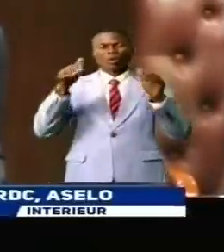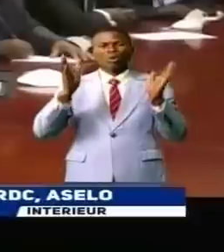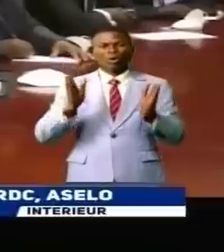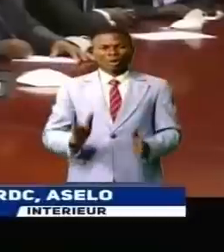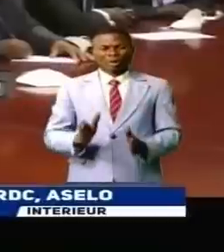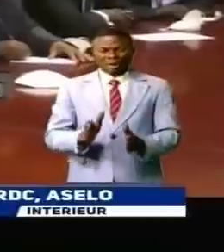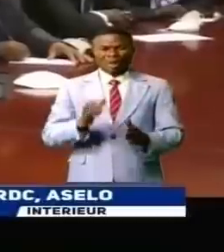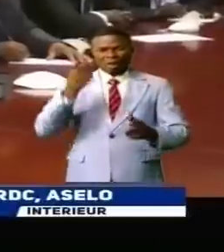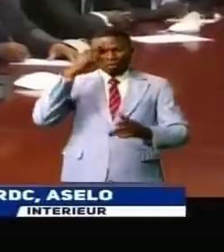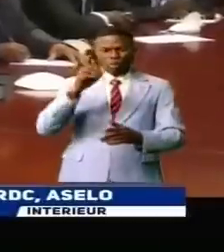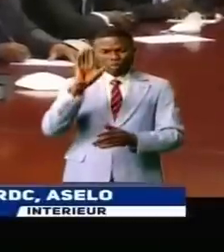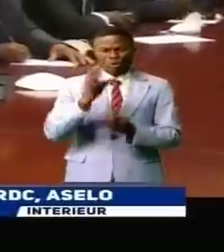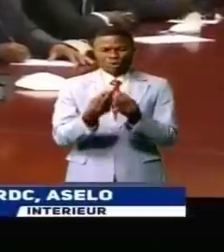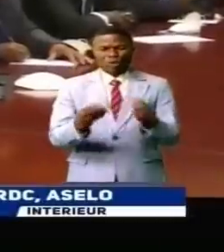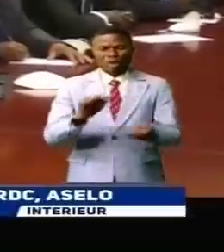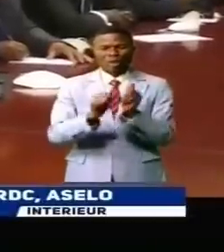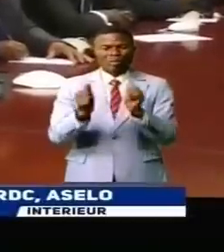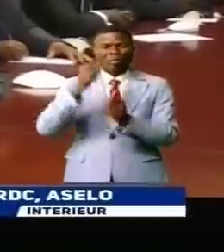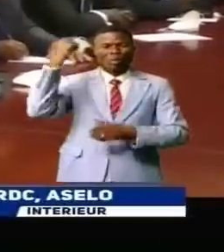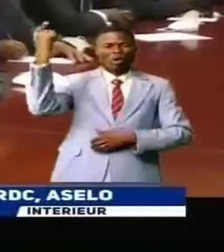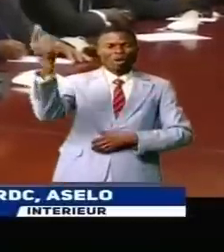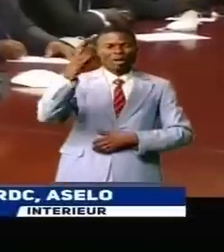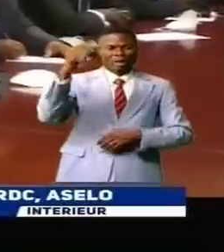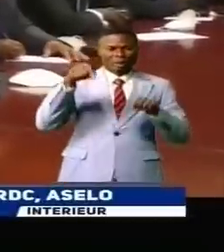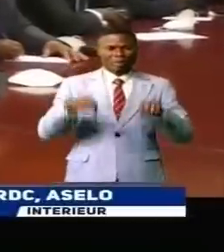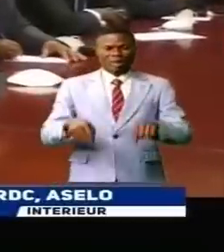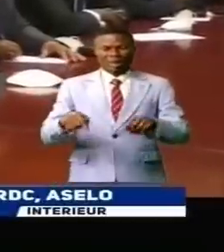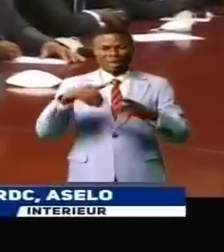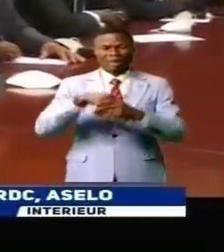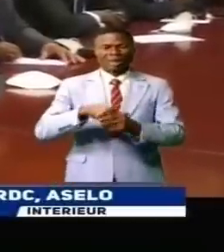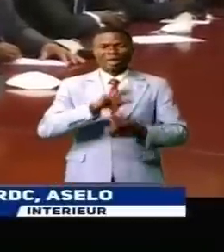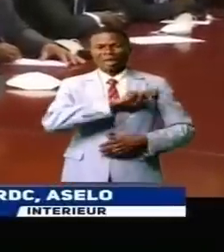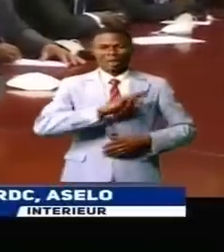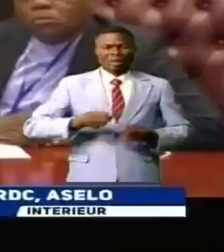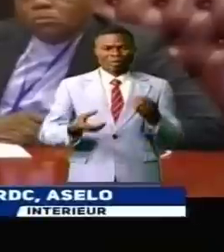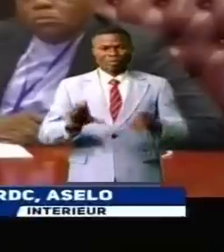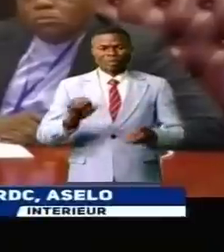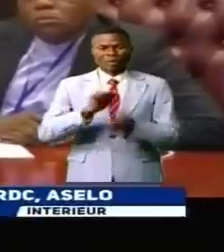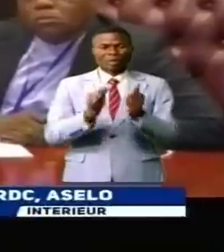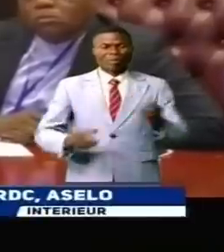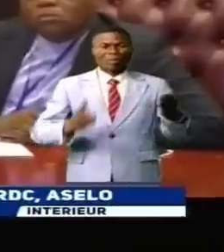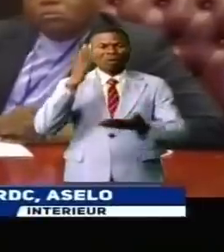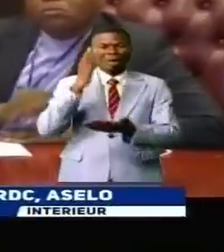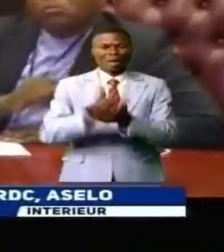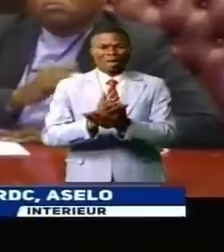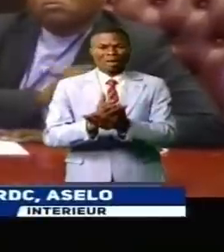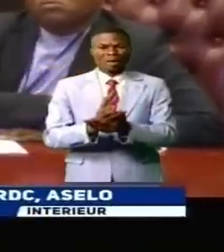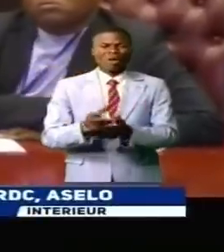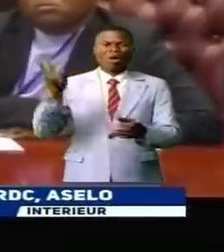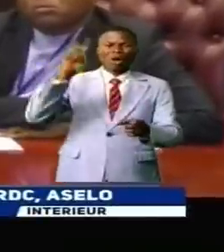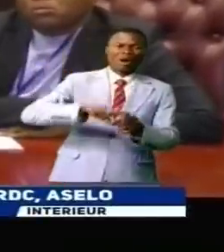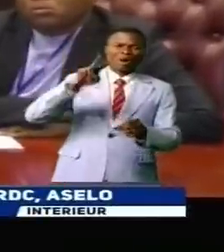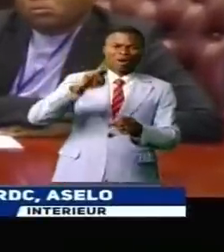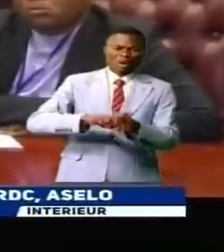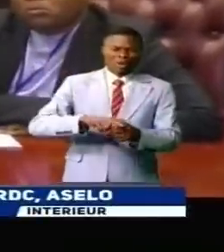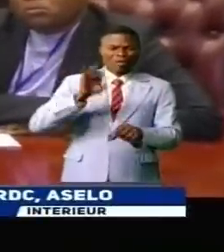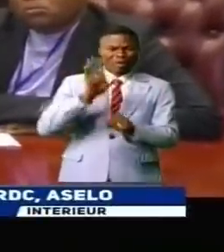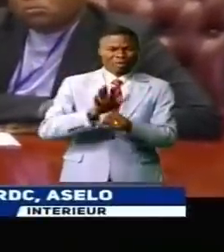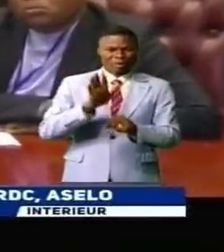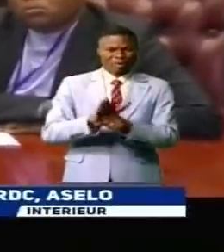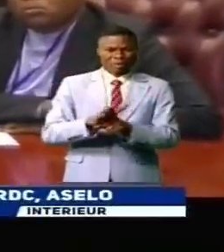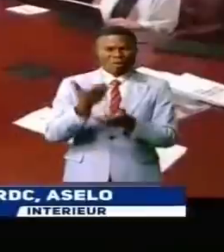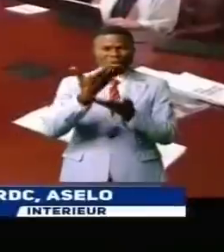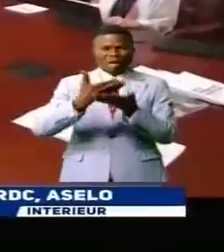faire face aux défis humanitaires actuels en RDC. Théâtre d'éruptions sporadiques, des violences en particulier